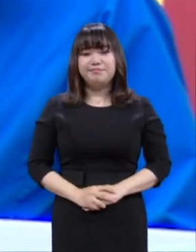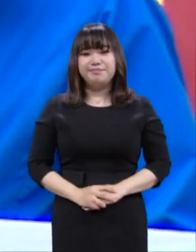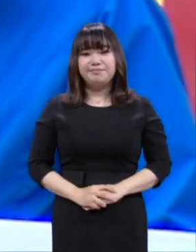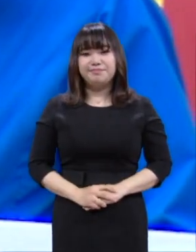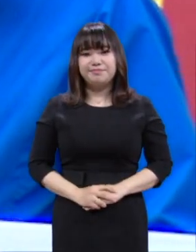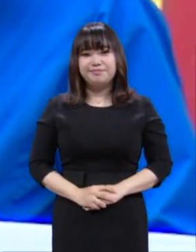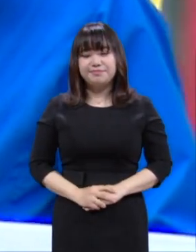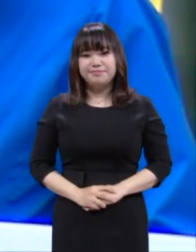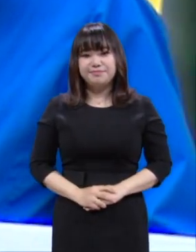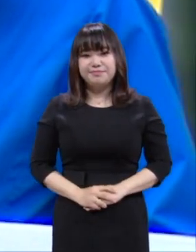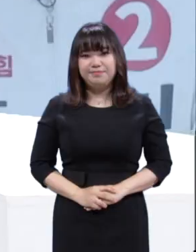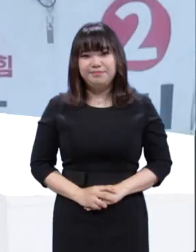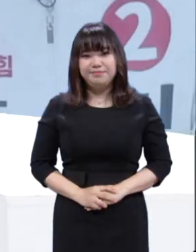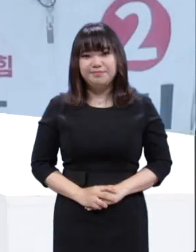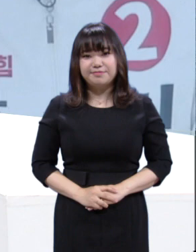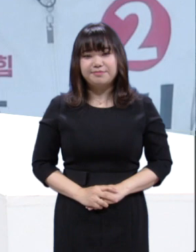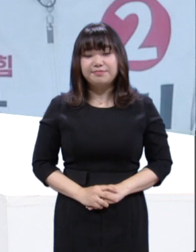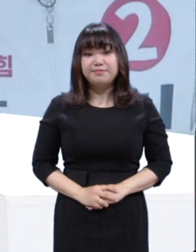뉴스 서주원입니다.